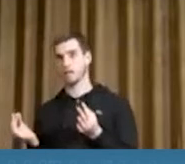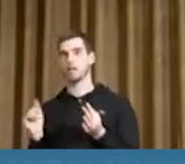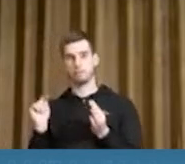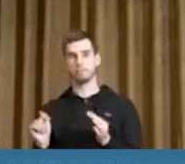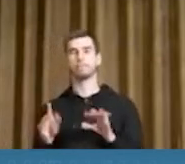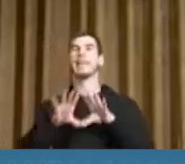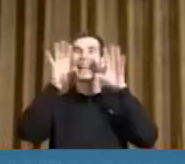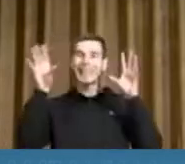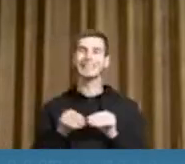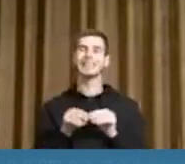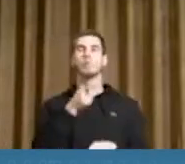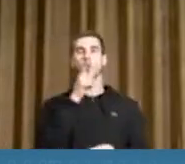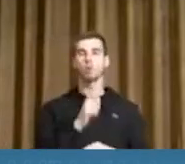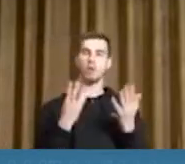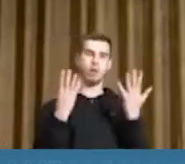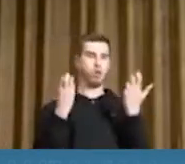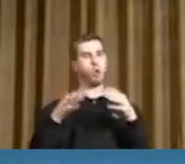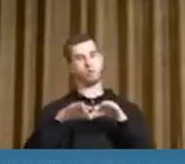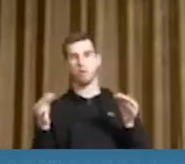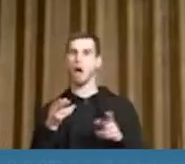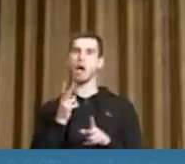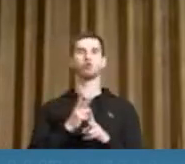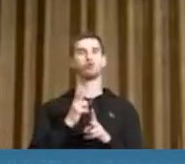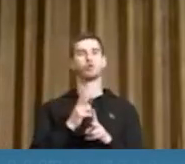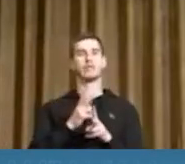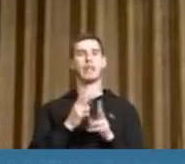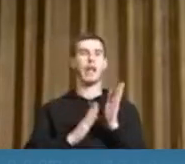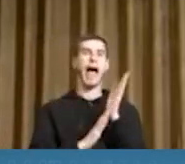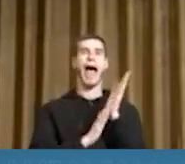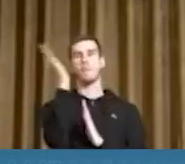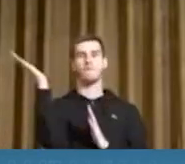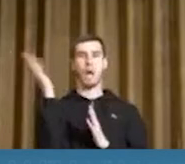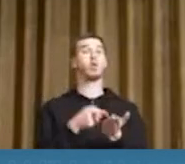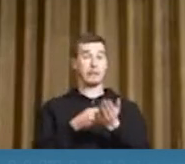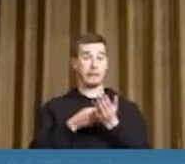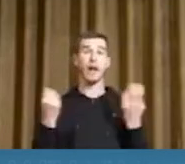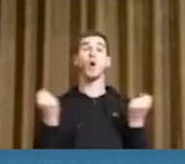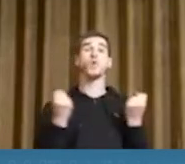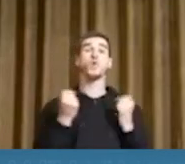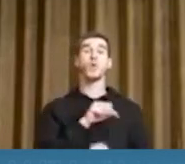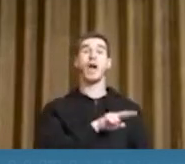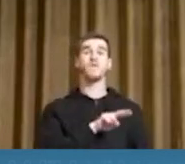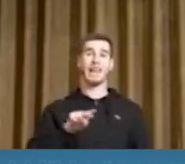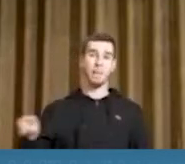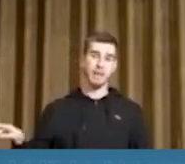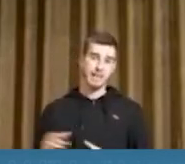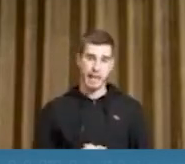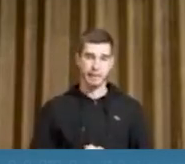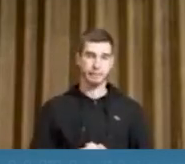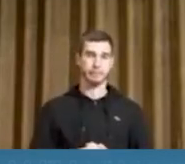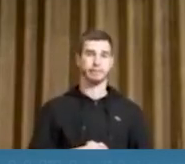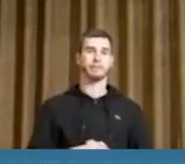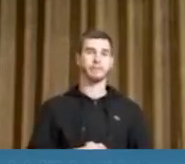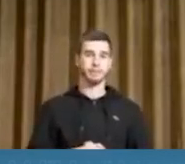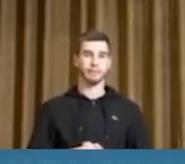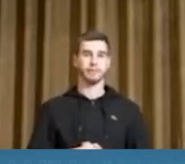insgesamt 190 Tage mit dieser Standardabweichung, also durchaus eine große Variabilität und letztendlich eben